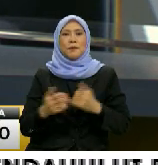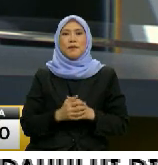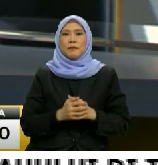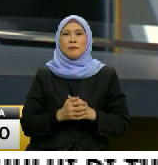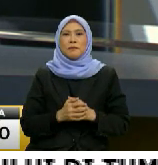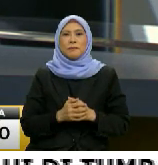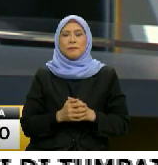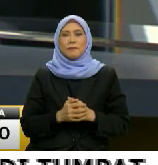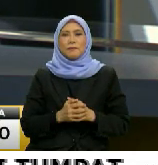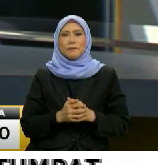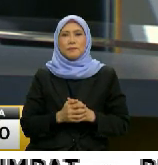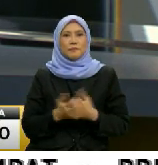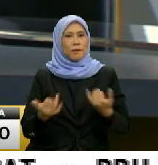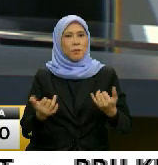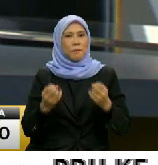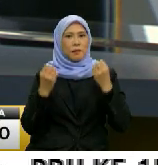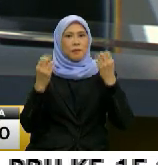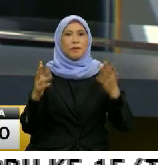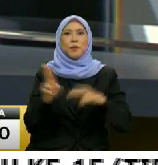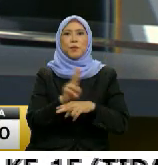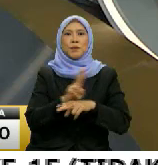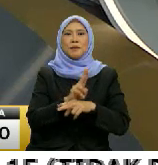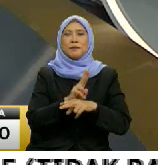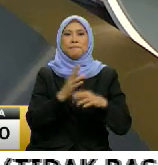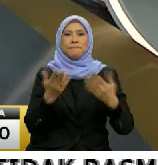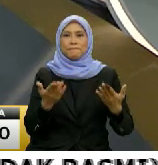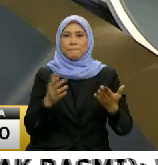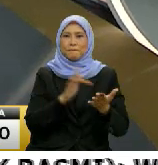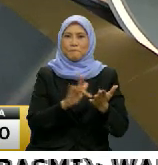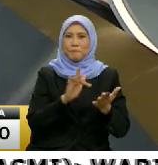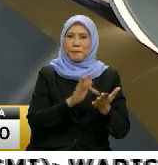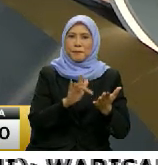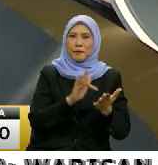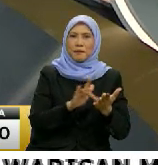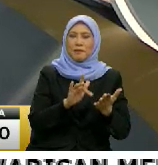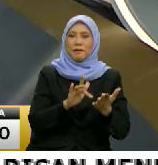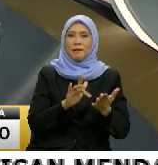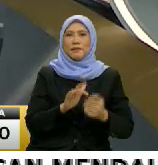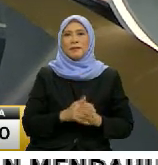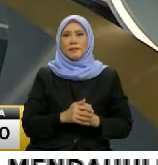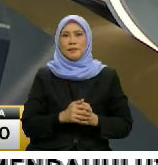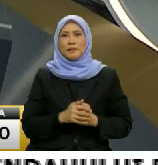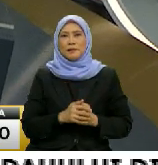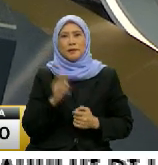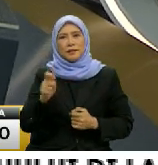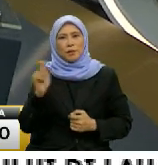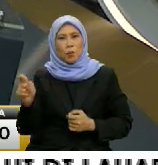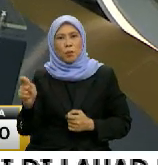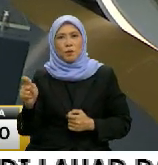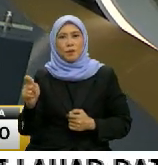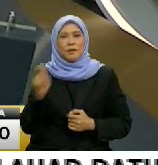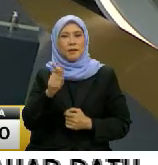pun tidak sehebat dulu. Kalau sekarang ramai yang menggunakan kaedah yang lebih mudah, iaitu menggunakan